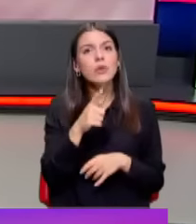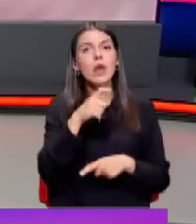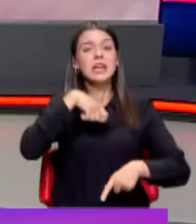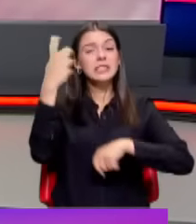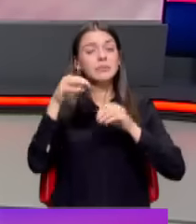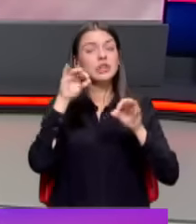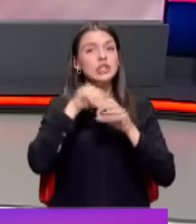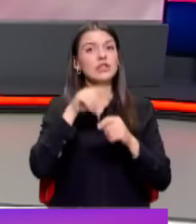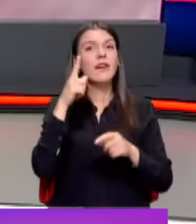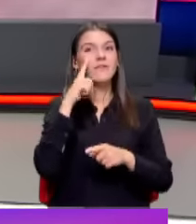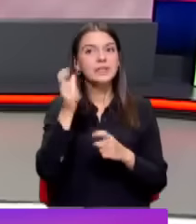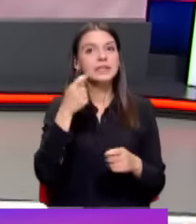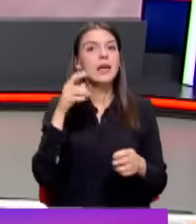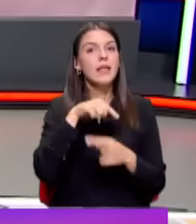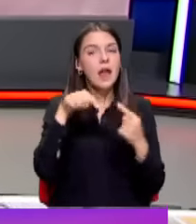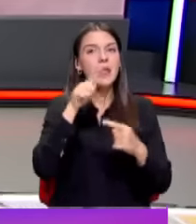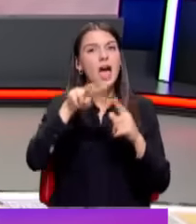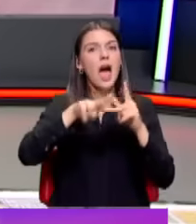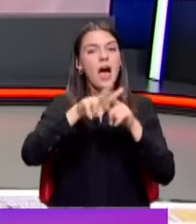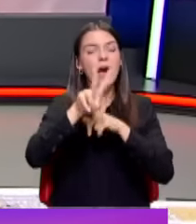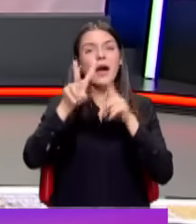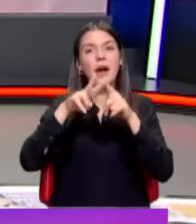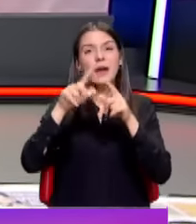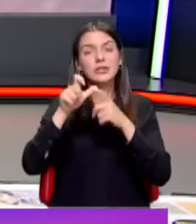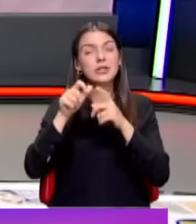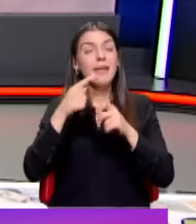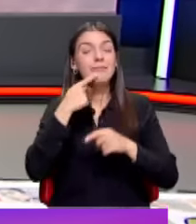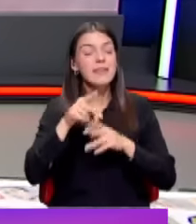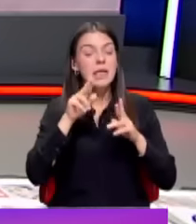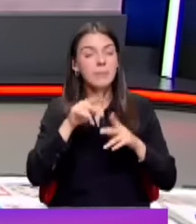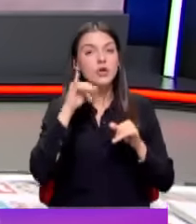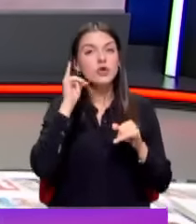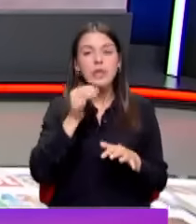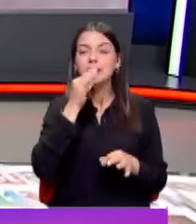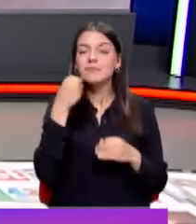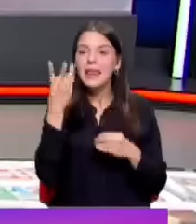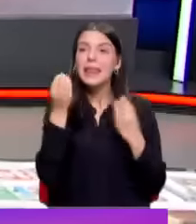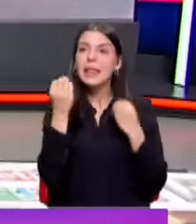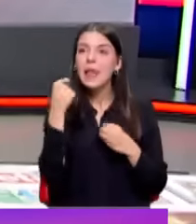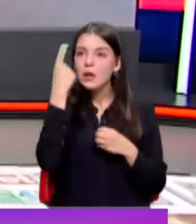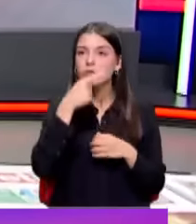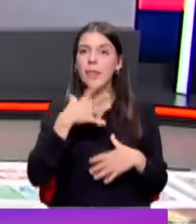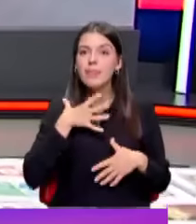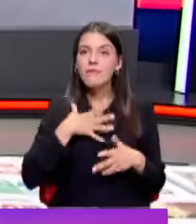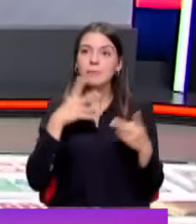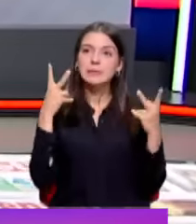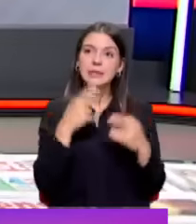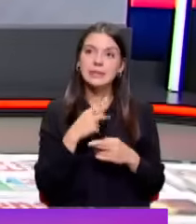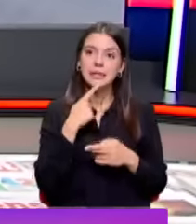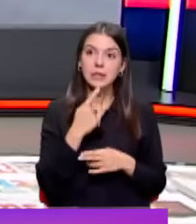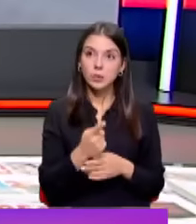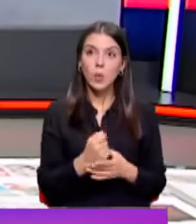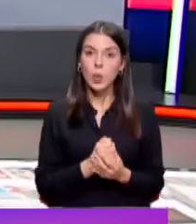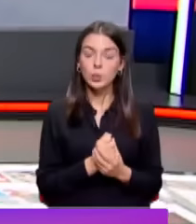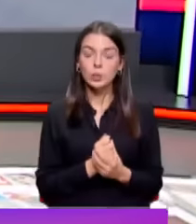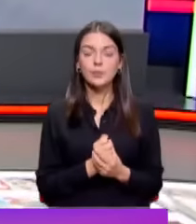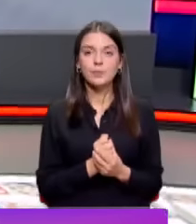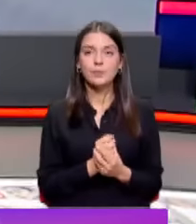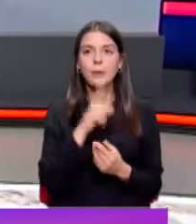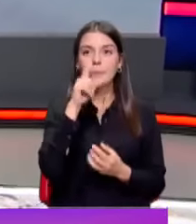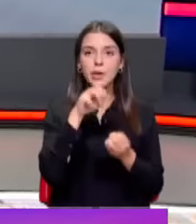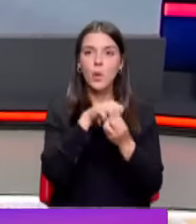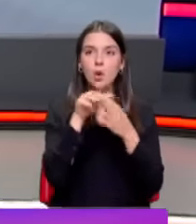arayanlar tam da Einstein'ın dediği gibi kötülüğe izin veren iyiler yüzünden nefesimiz kesildi diyor. Bir